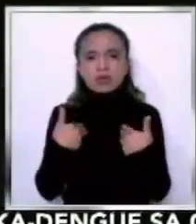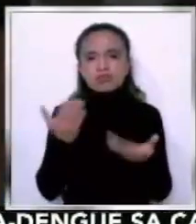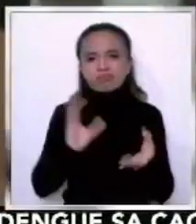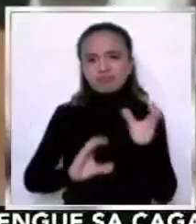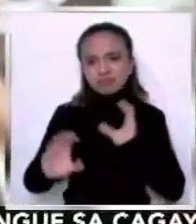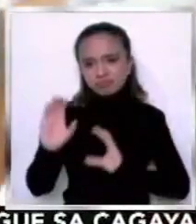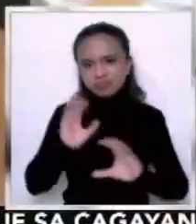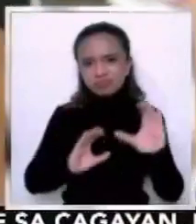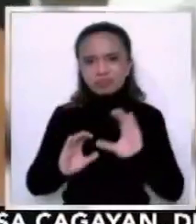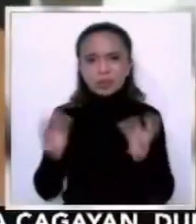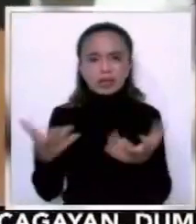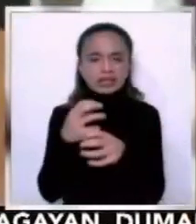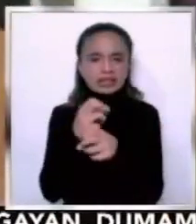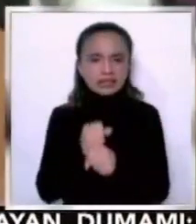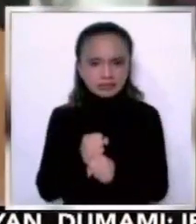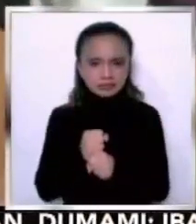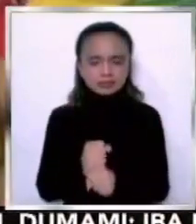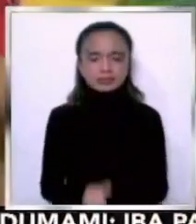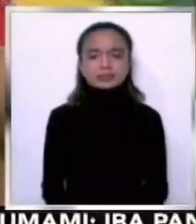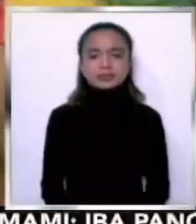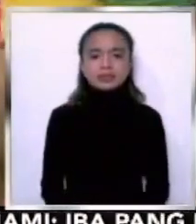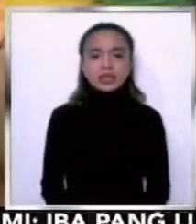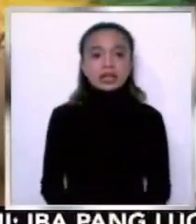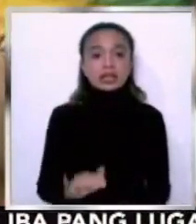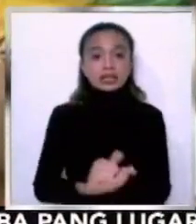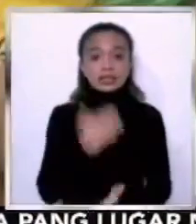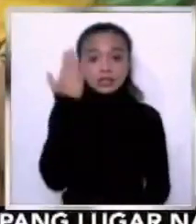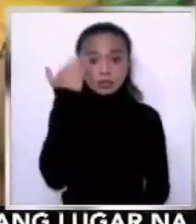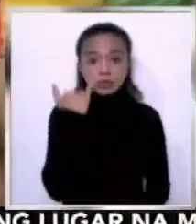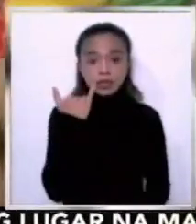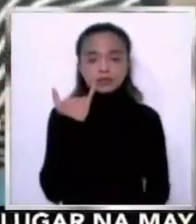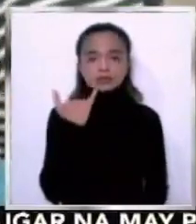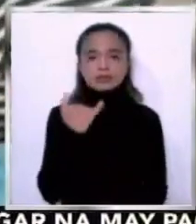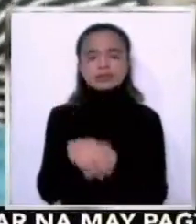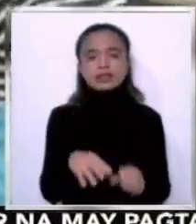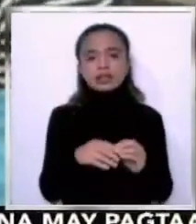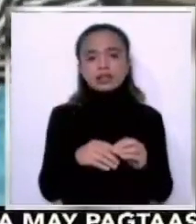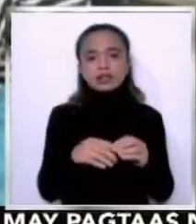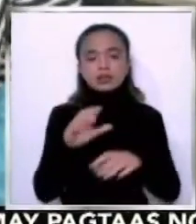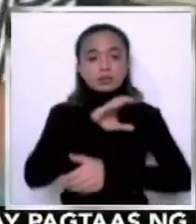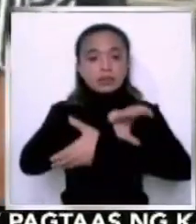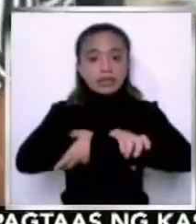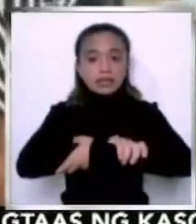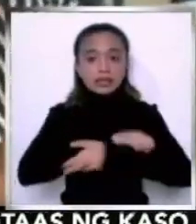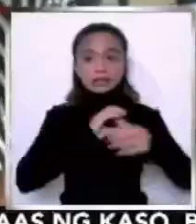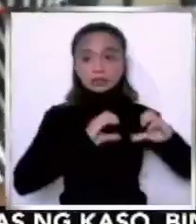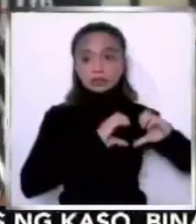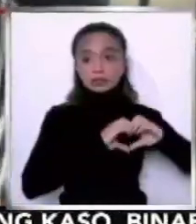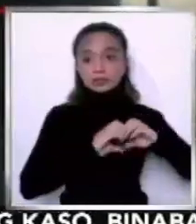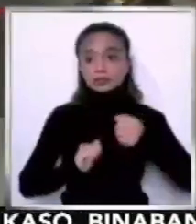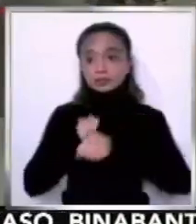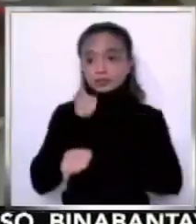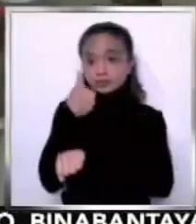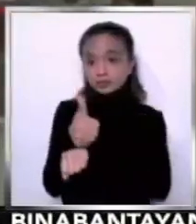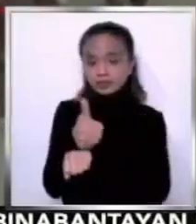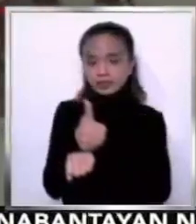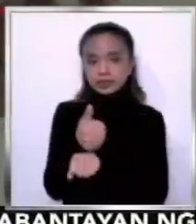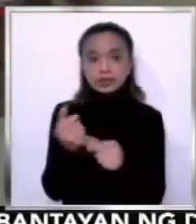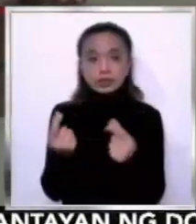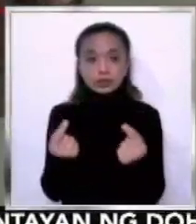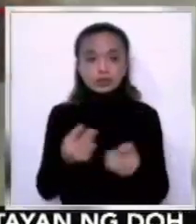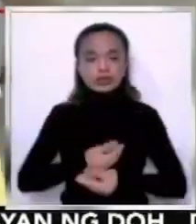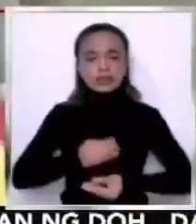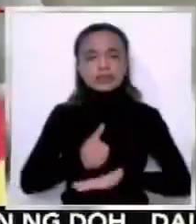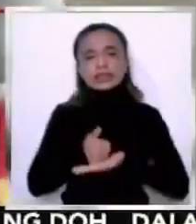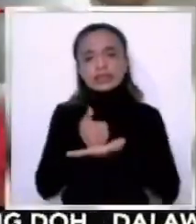nila. Kaya naman sa ilalim ng Operation Bayanihan ng GMA Kapuso Foundation, agad tayong naghatid ng tulong